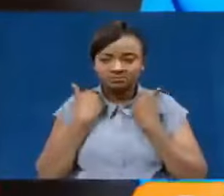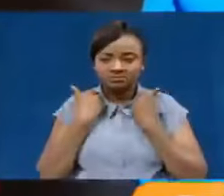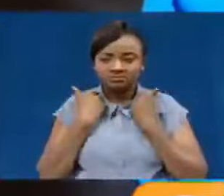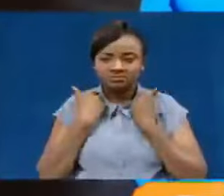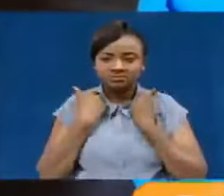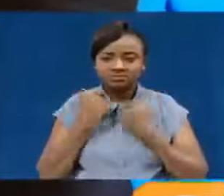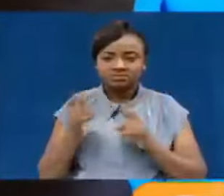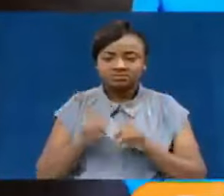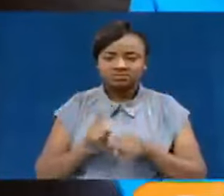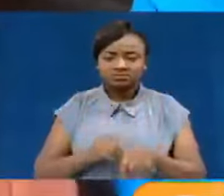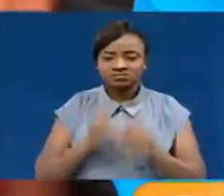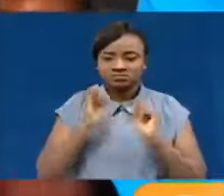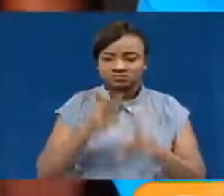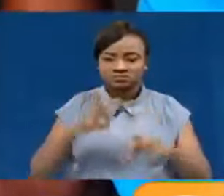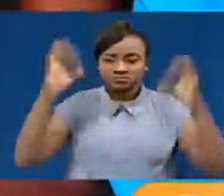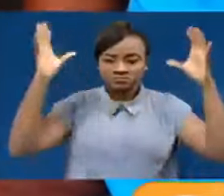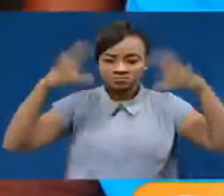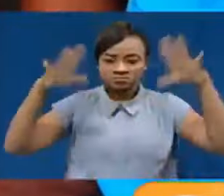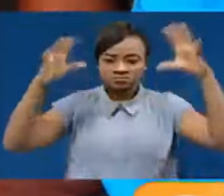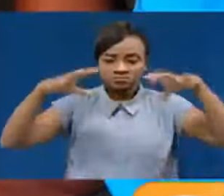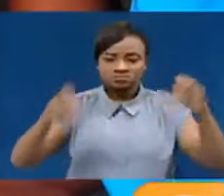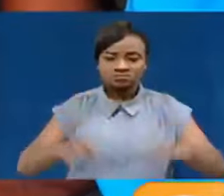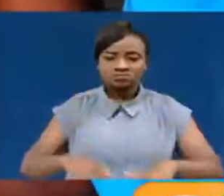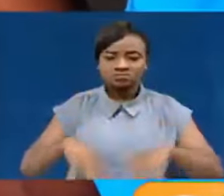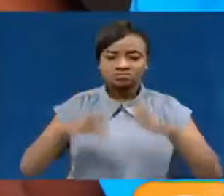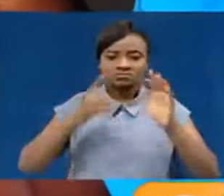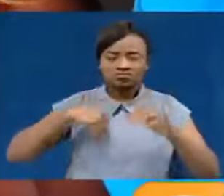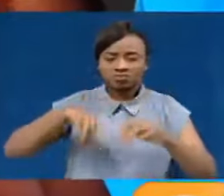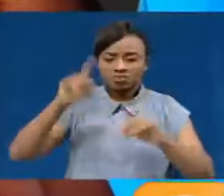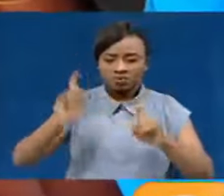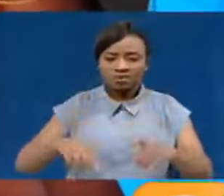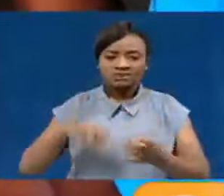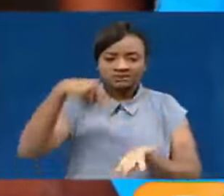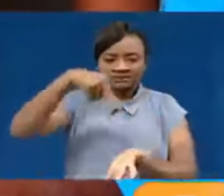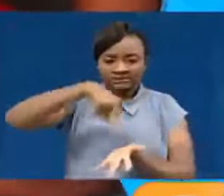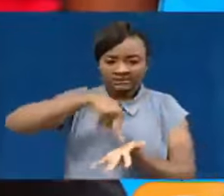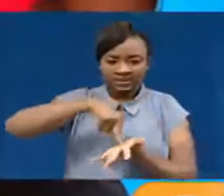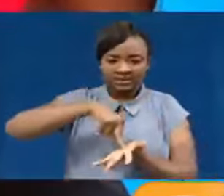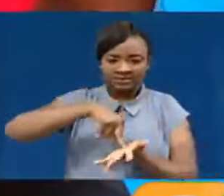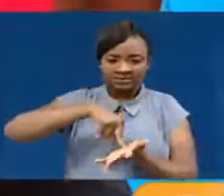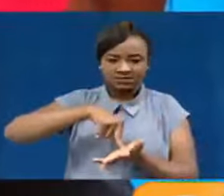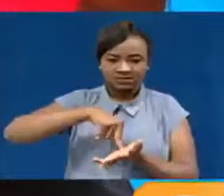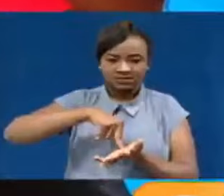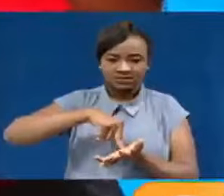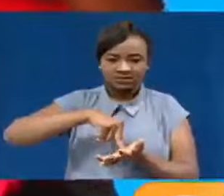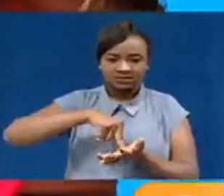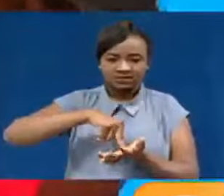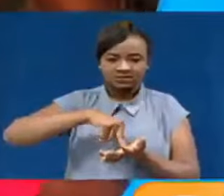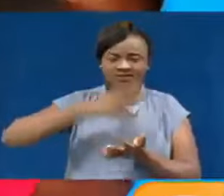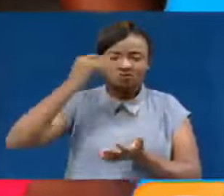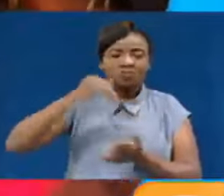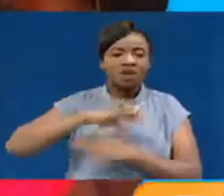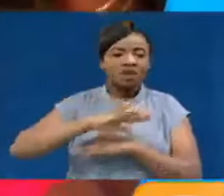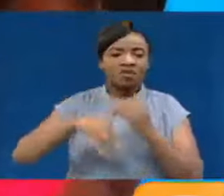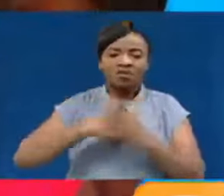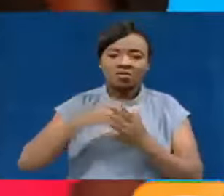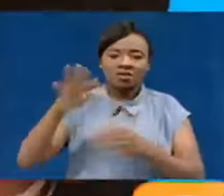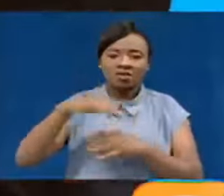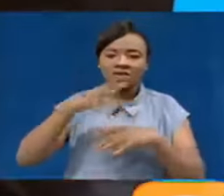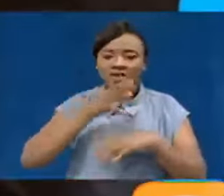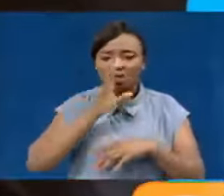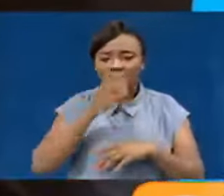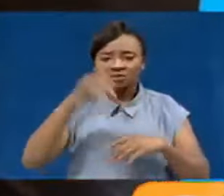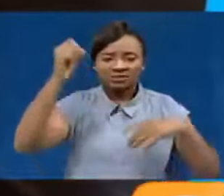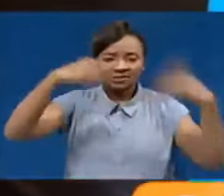Kama mvua akinyesha, sisi yote tunasimama. Paka mvua, maana kila mala yote maji zinanyesha